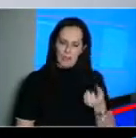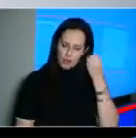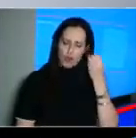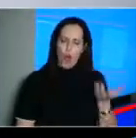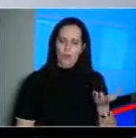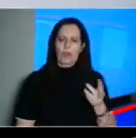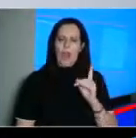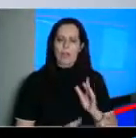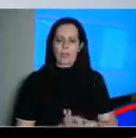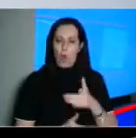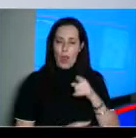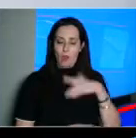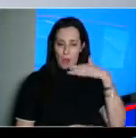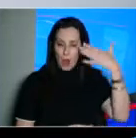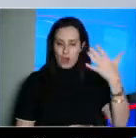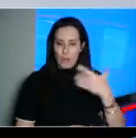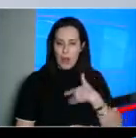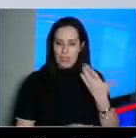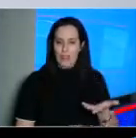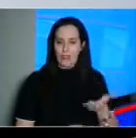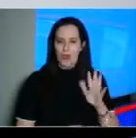שטויות. אז יכול להיות שעוד כמה שנים אני אהיה...